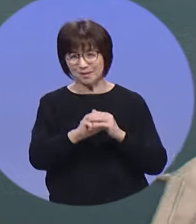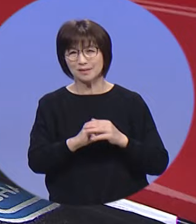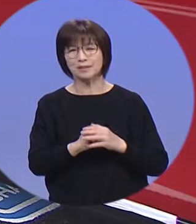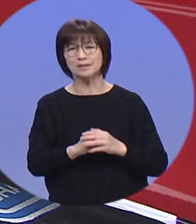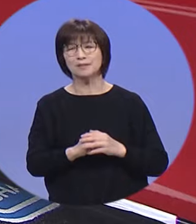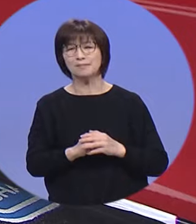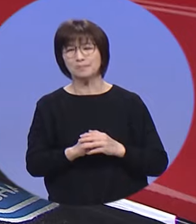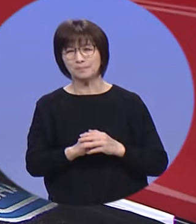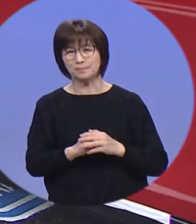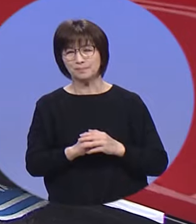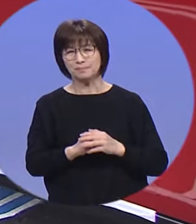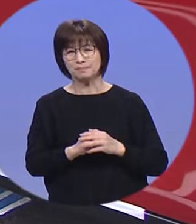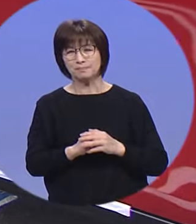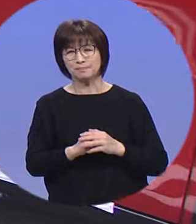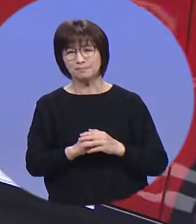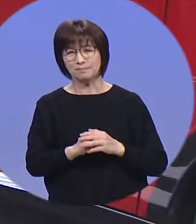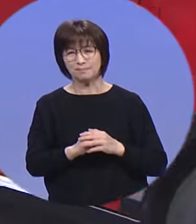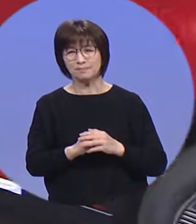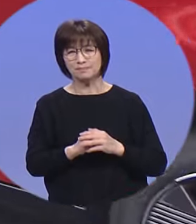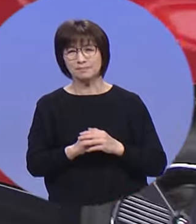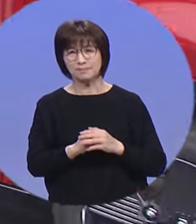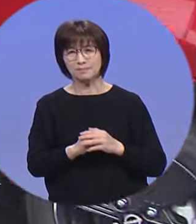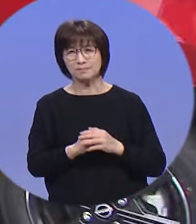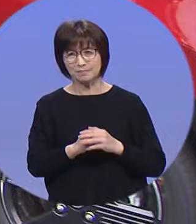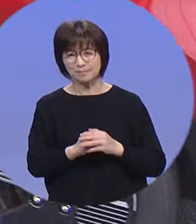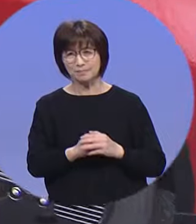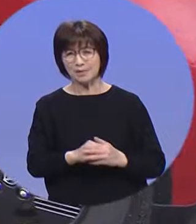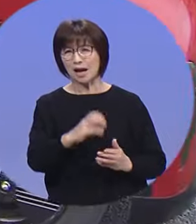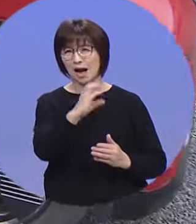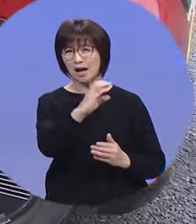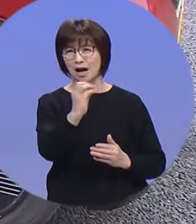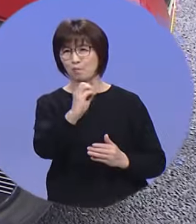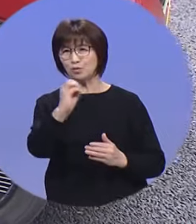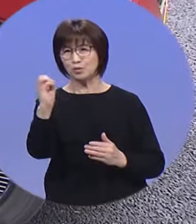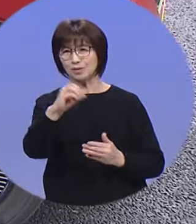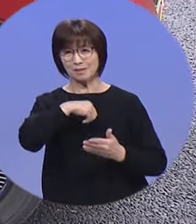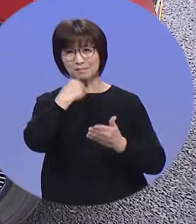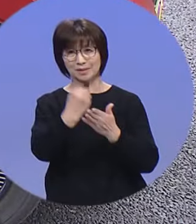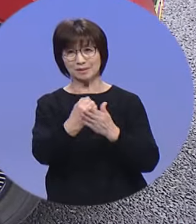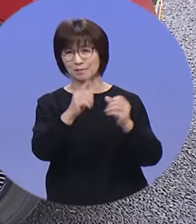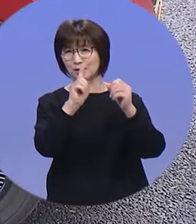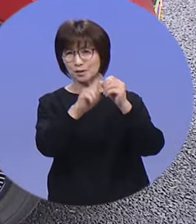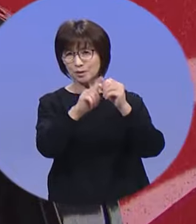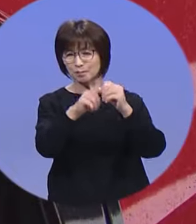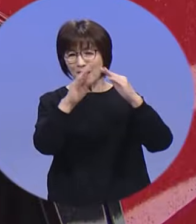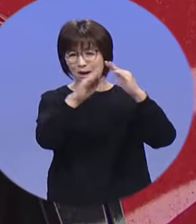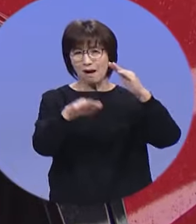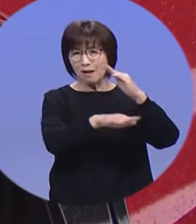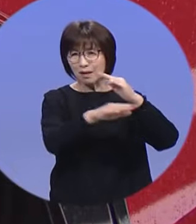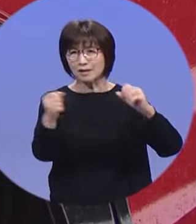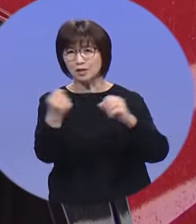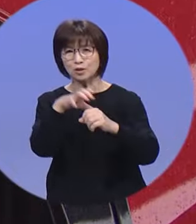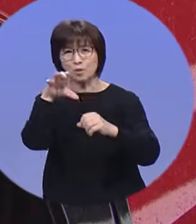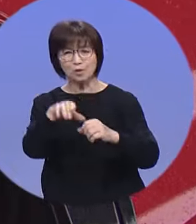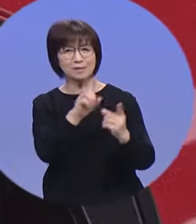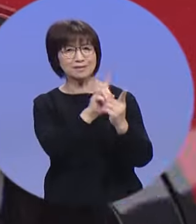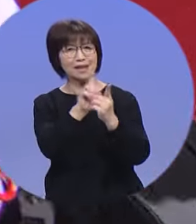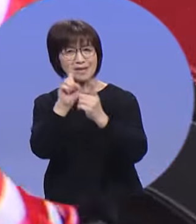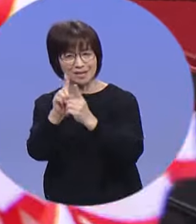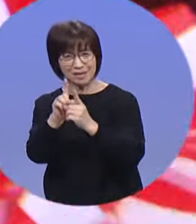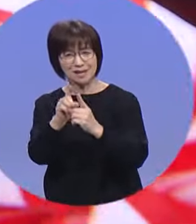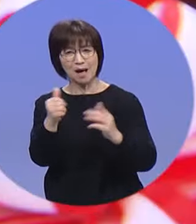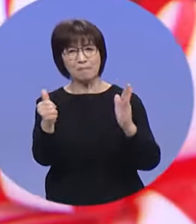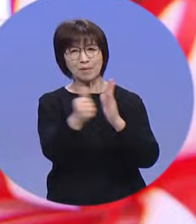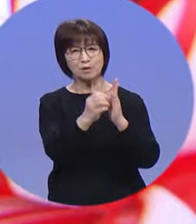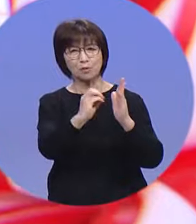カーボンニュートラルの実現に向けて、 家庭及び事業者に対する脱炭